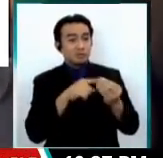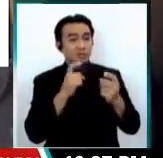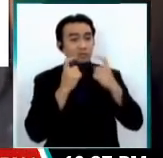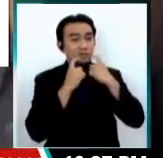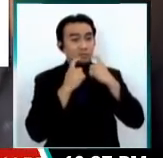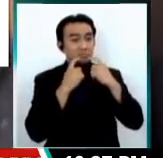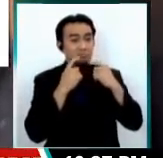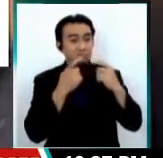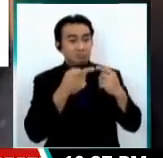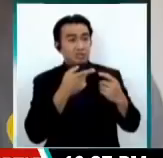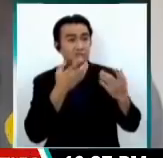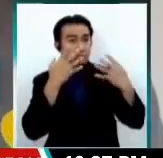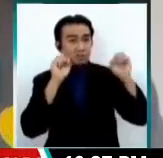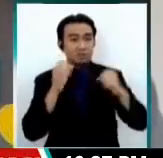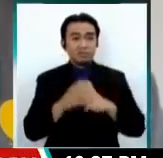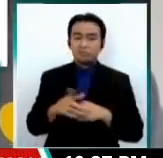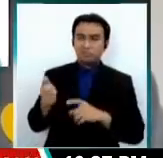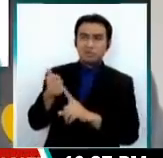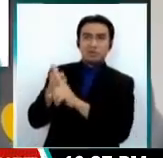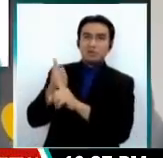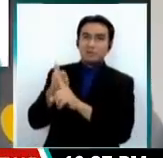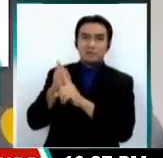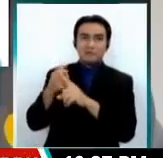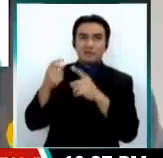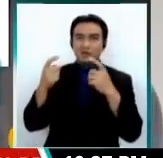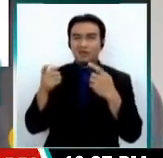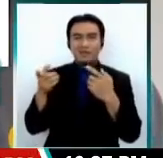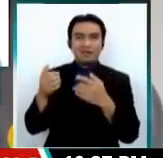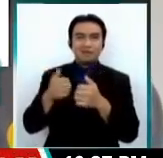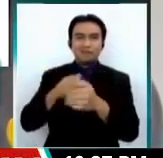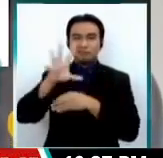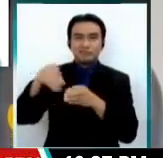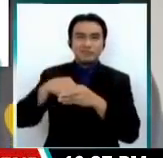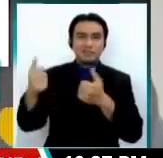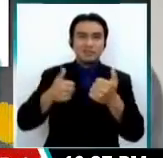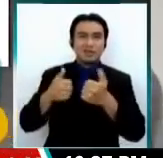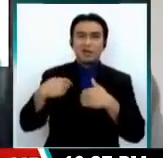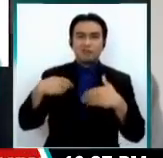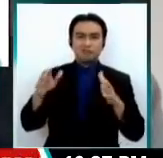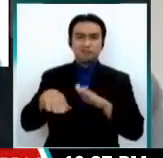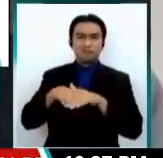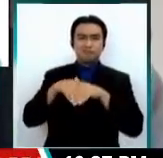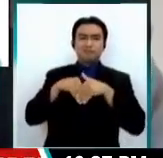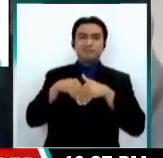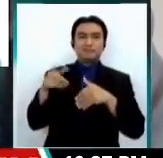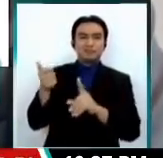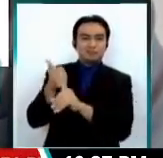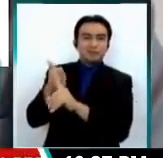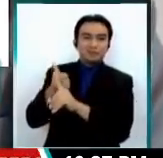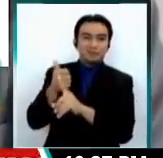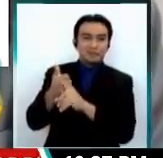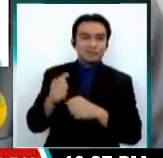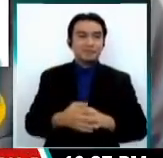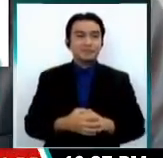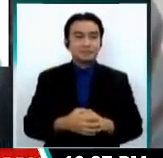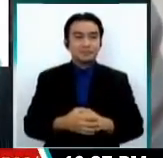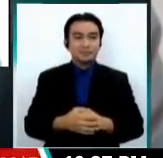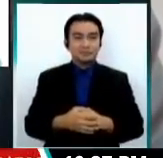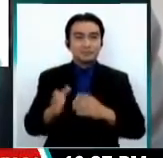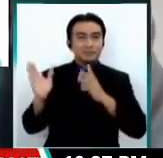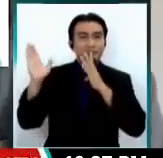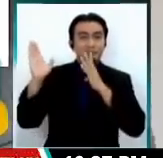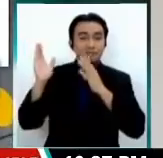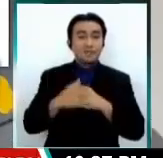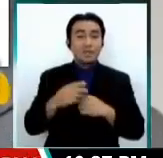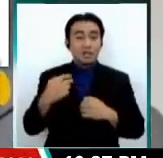she will run. Ayaw ko bigyan ng sama ng loob si Pangulong Duterte na meron siya susuportahan na standard bearer na partido